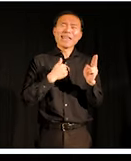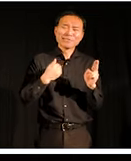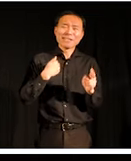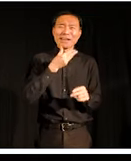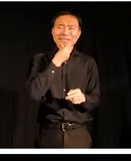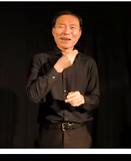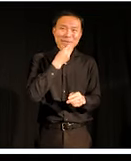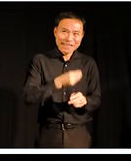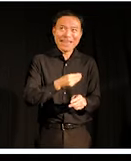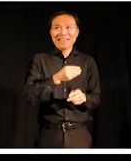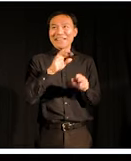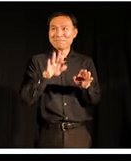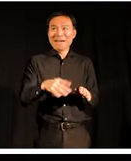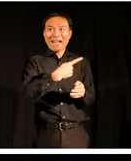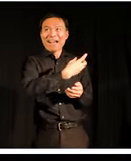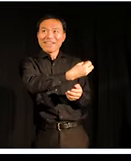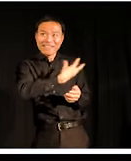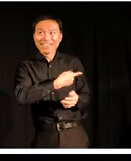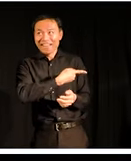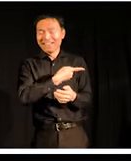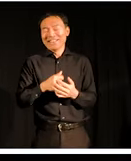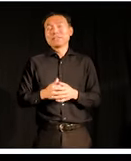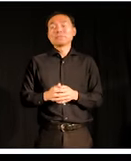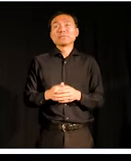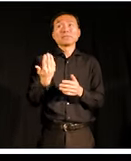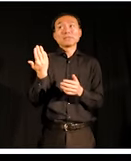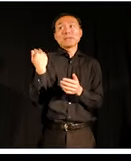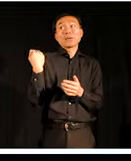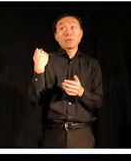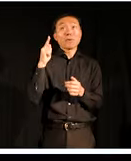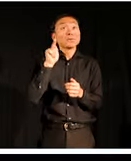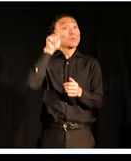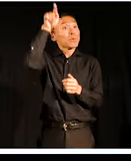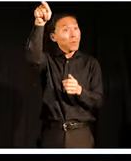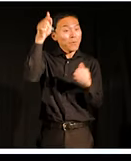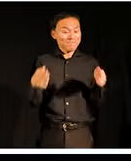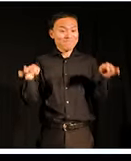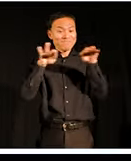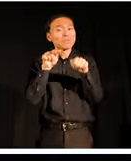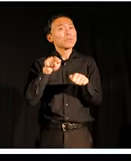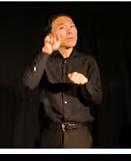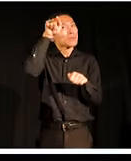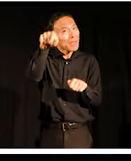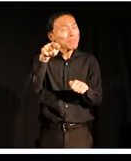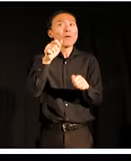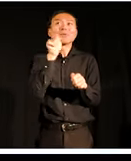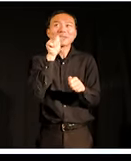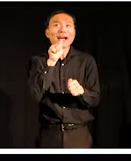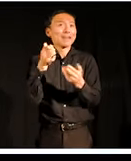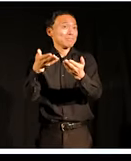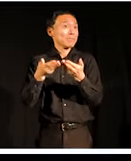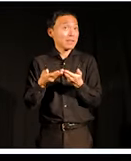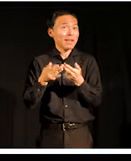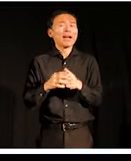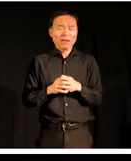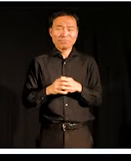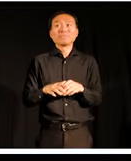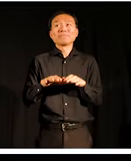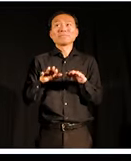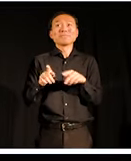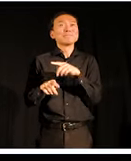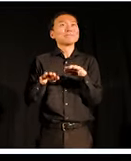ねはいアルベルトさんおっしゃってくださいましたあの先ほどえ外の会場でも楽しんでいただきましたけれどもせっかくなので